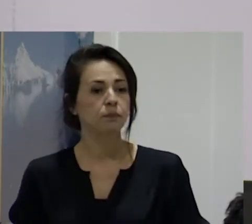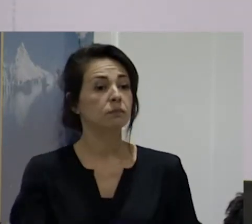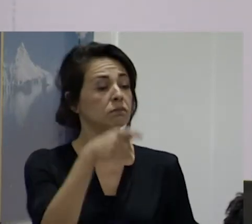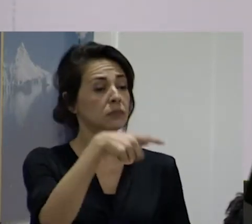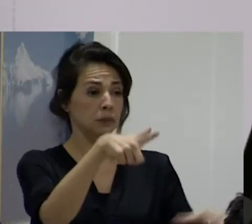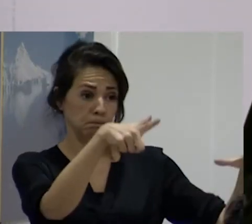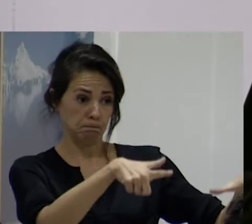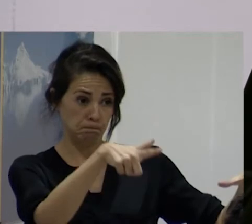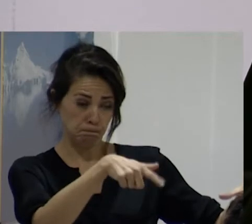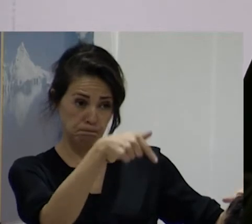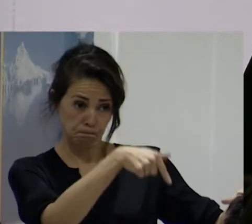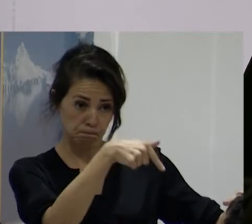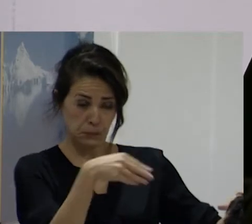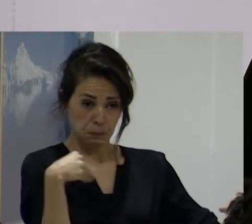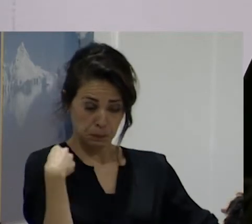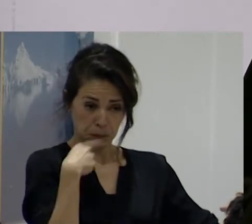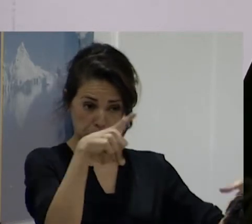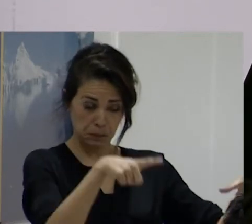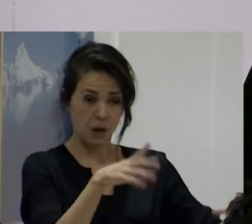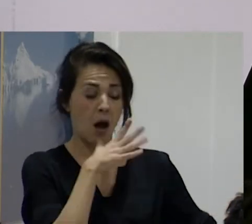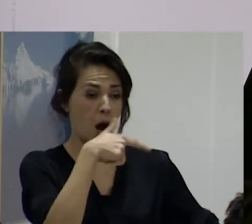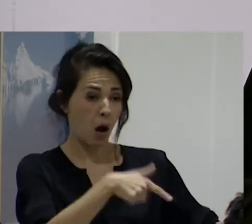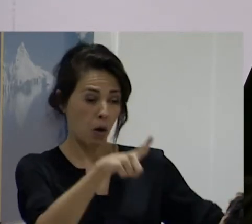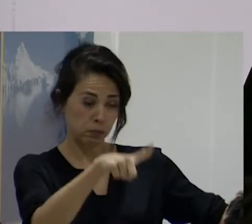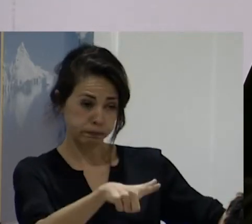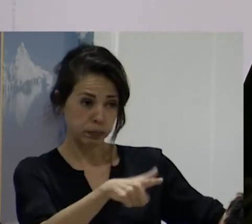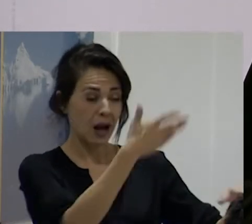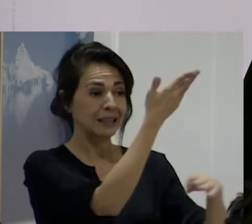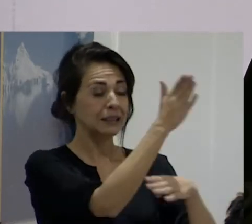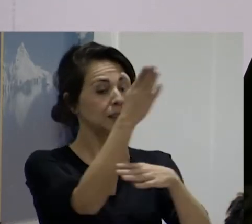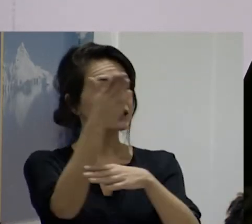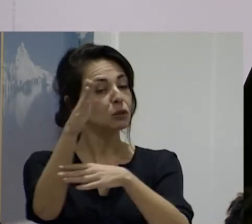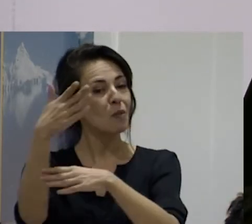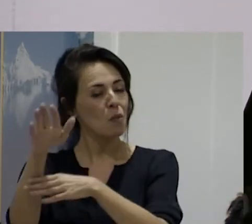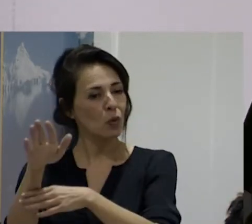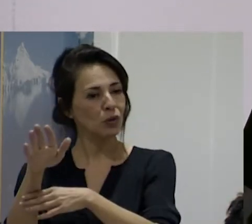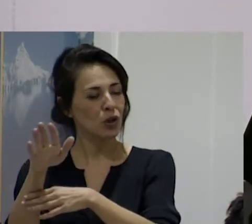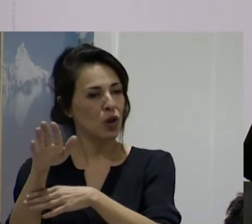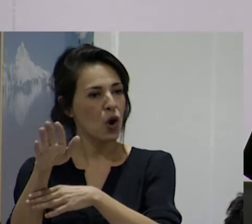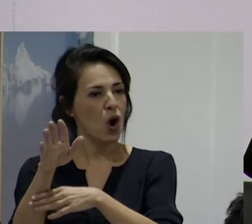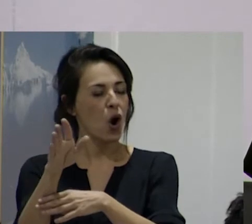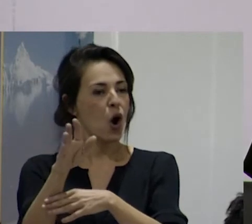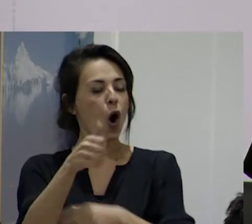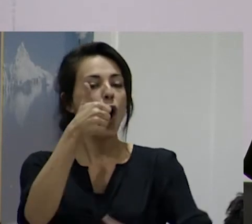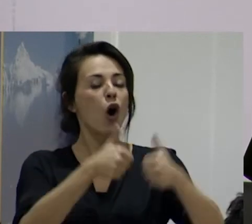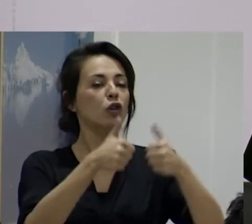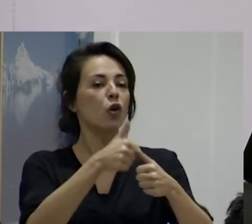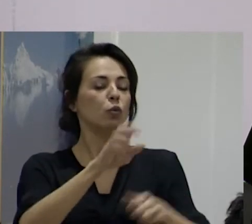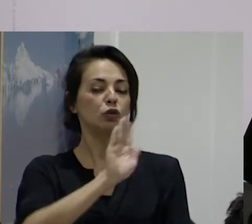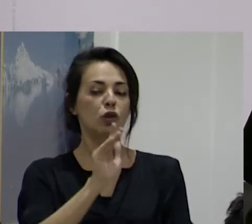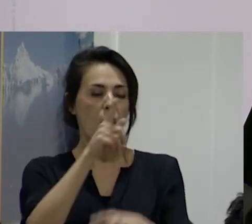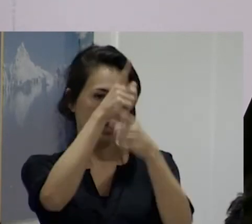sala i ara mateix on podeu contemplar l'exposició resultant del concurs internacional Trobades d'Art